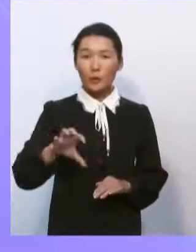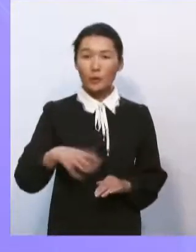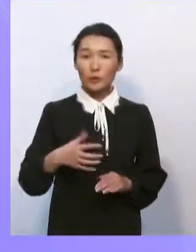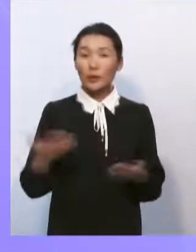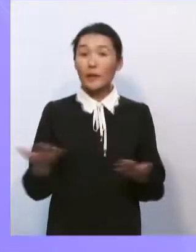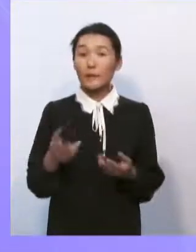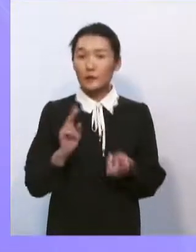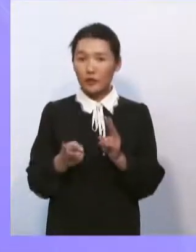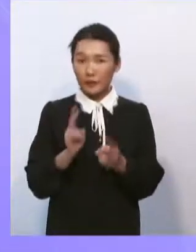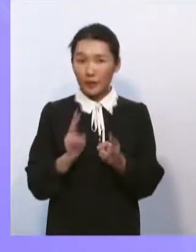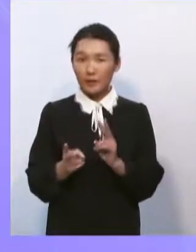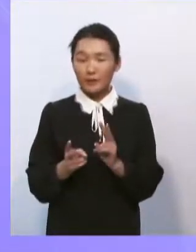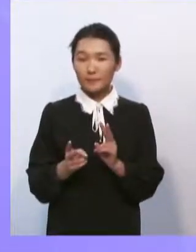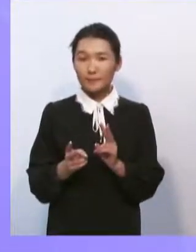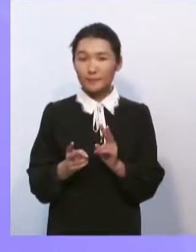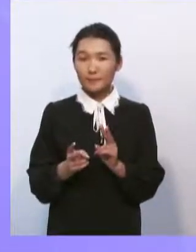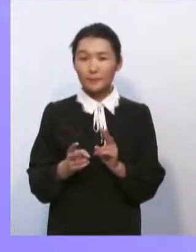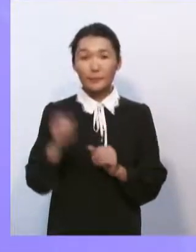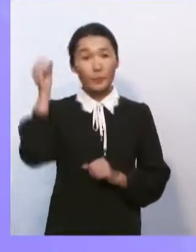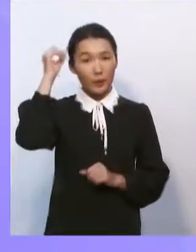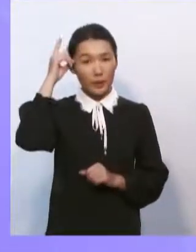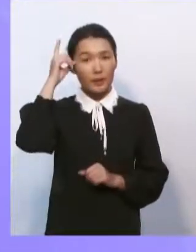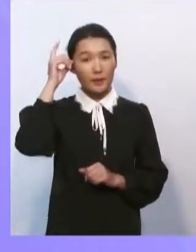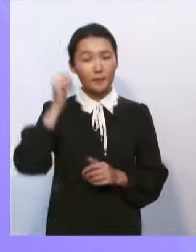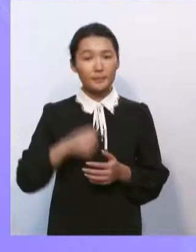Боорсоктун кантип жасаларын билдик.